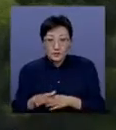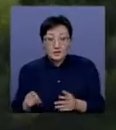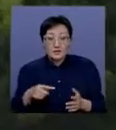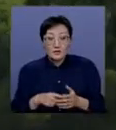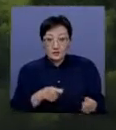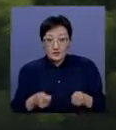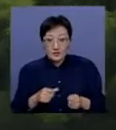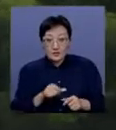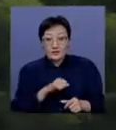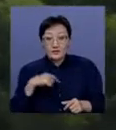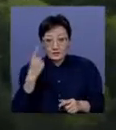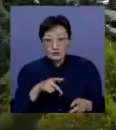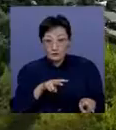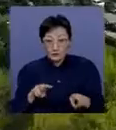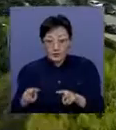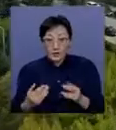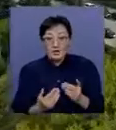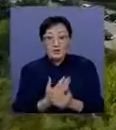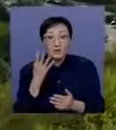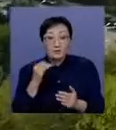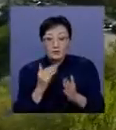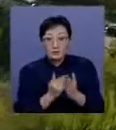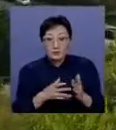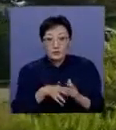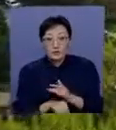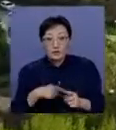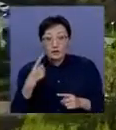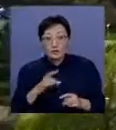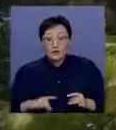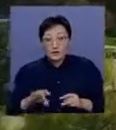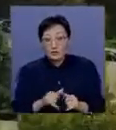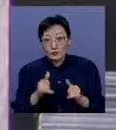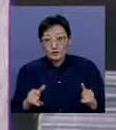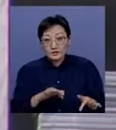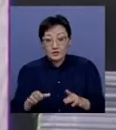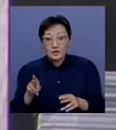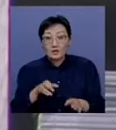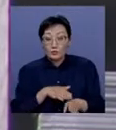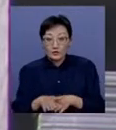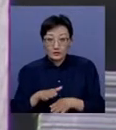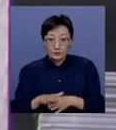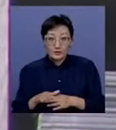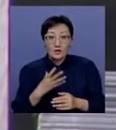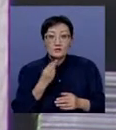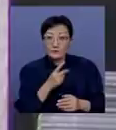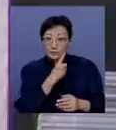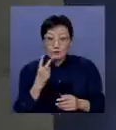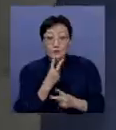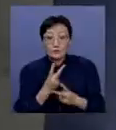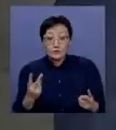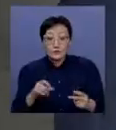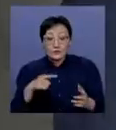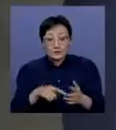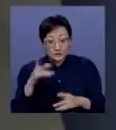қала басшысының жеке бақылауында. Жаңа Алматы бағдарламасы бойынша шет аудандарды дамыту ісінің қалай орындалып жатқанын өз көзімен көру үшін